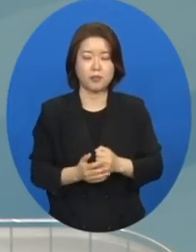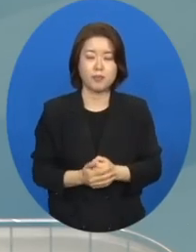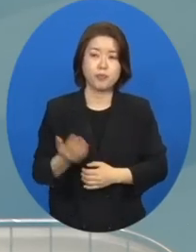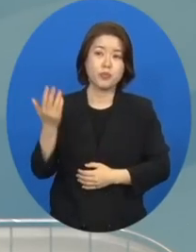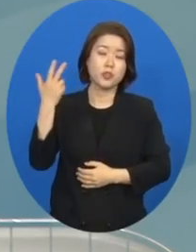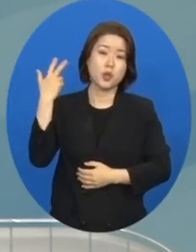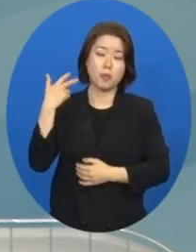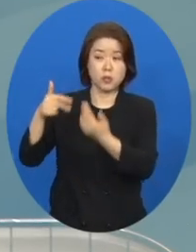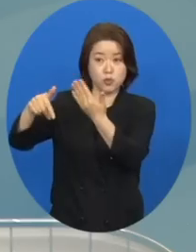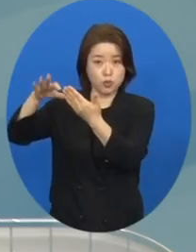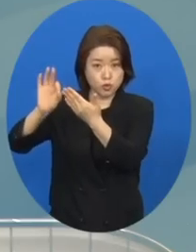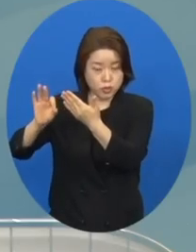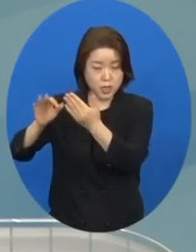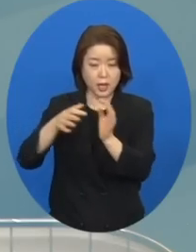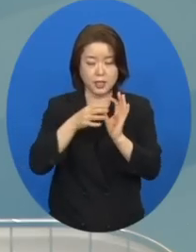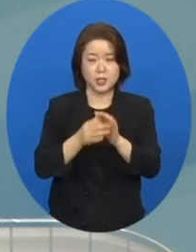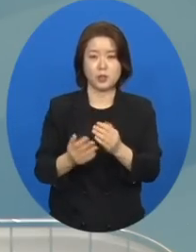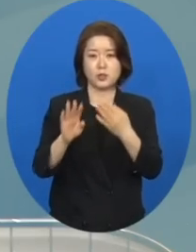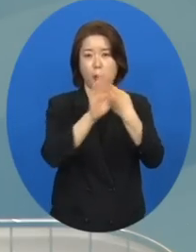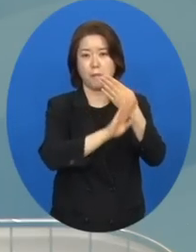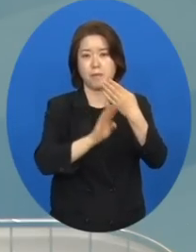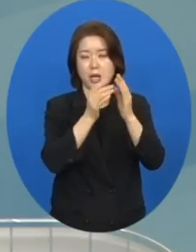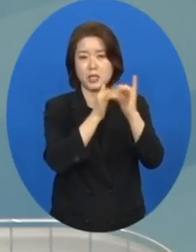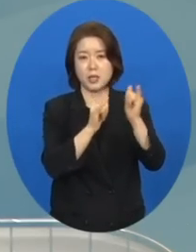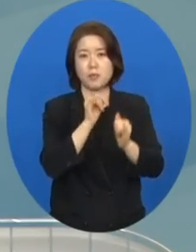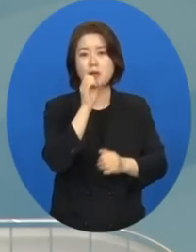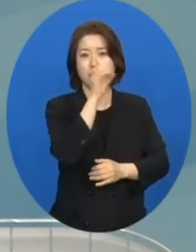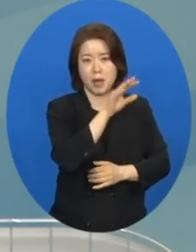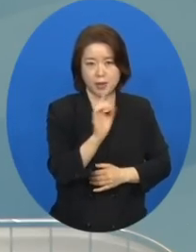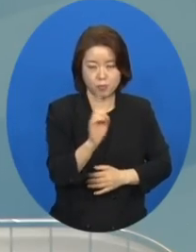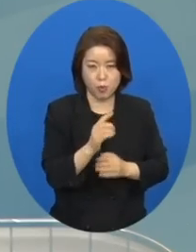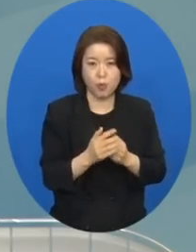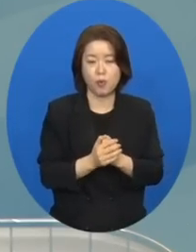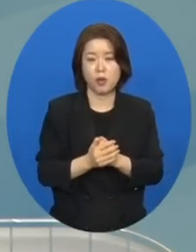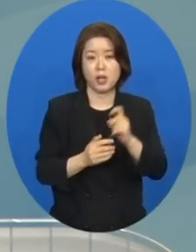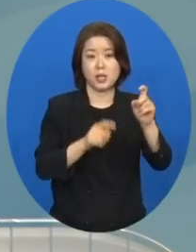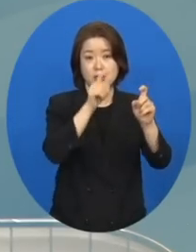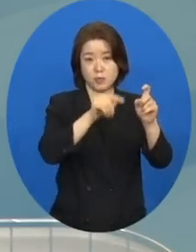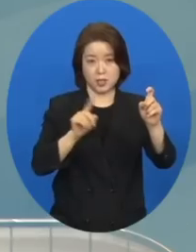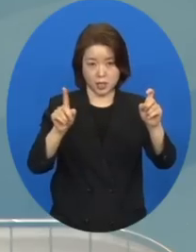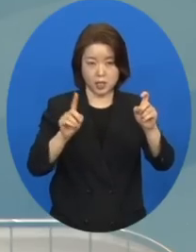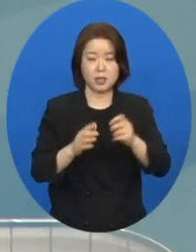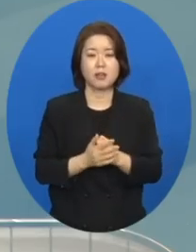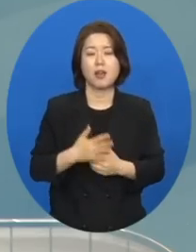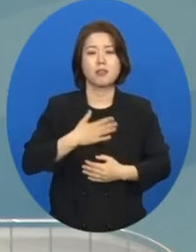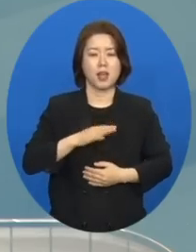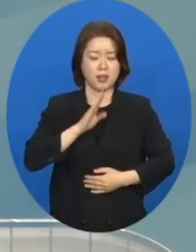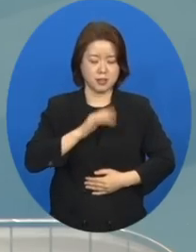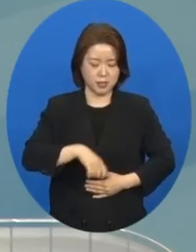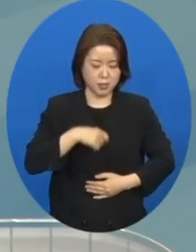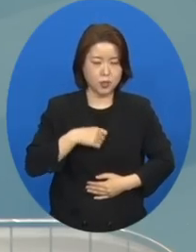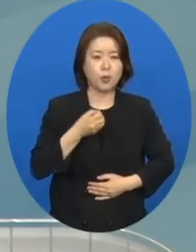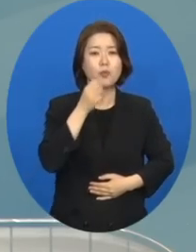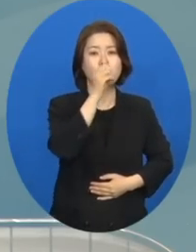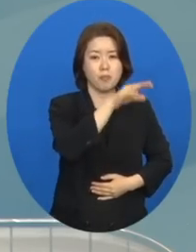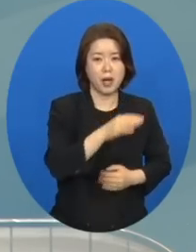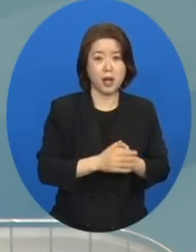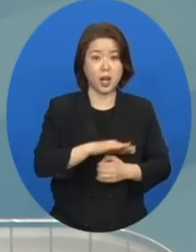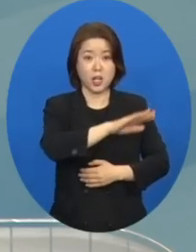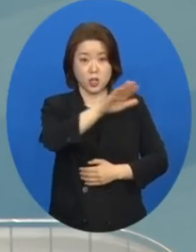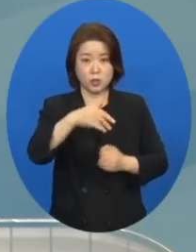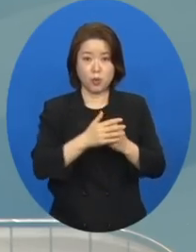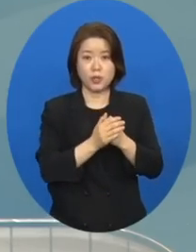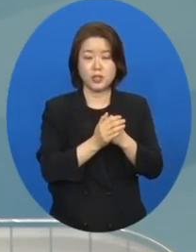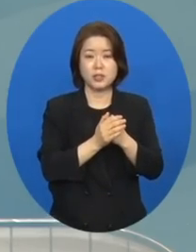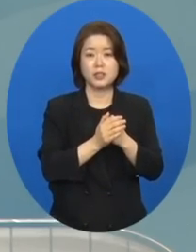계속해서 바리새인들에게 말씀을 하고 있습니다 10장 1절에 내가 진정으로 진정으로 너희에게 말한다 너희는 재산이 아니라